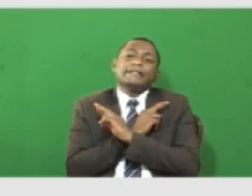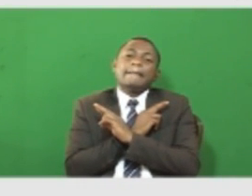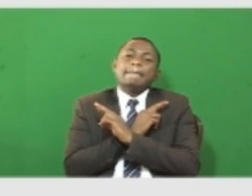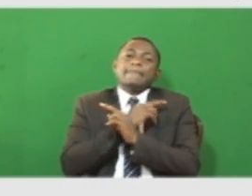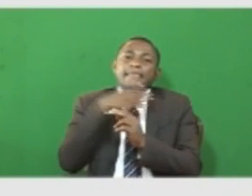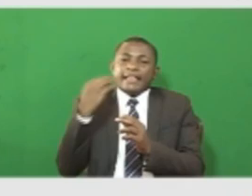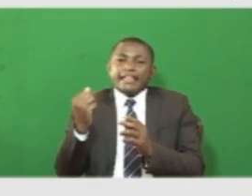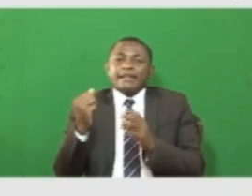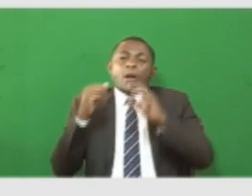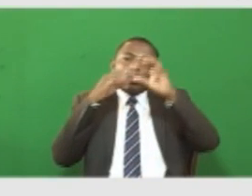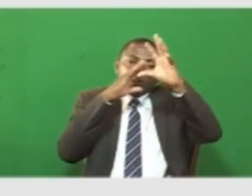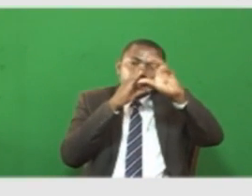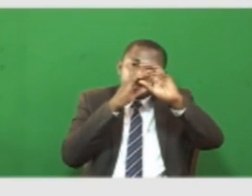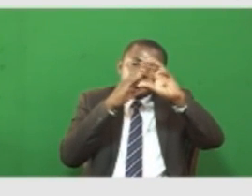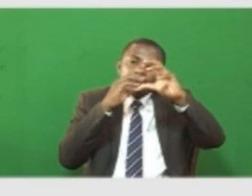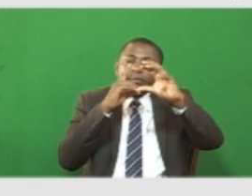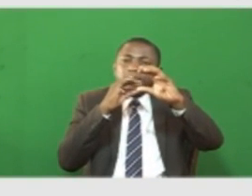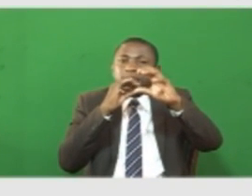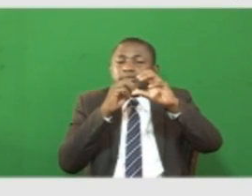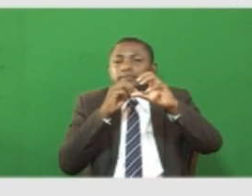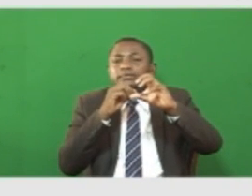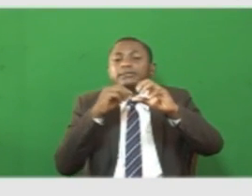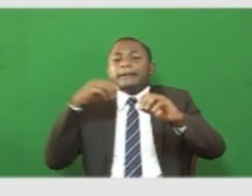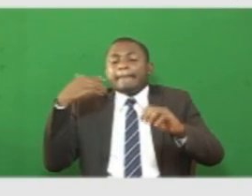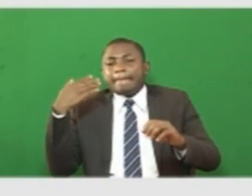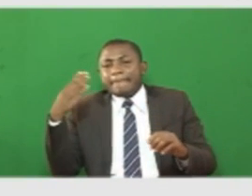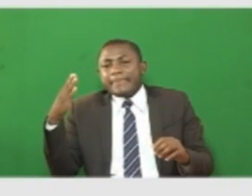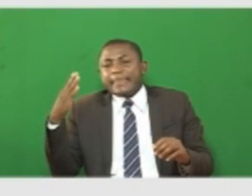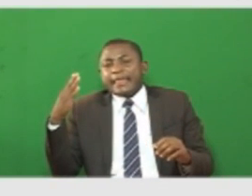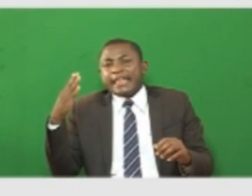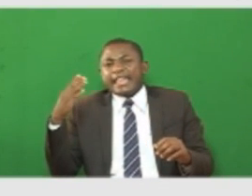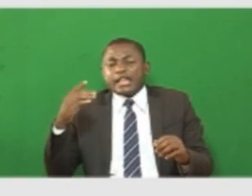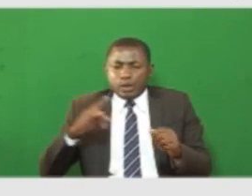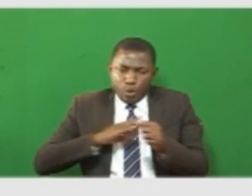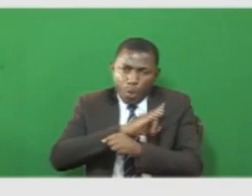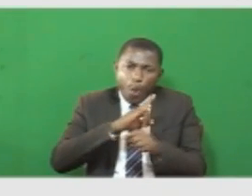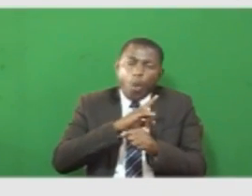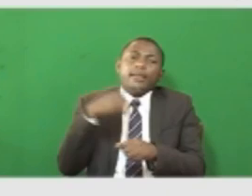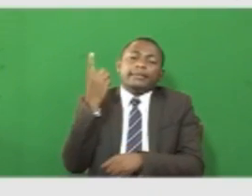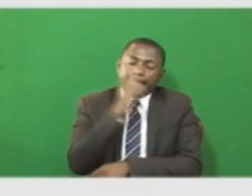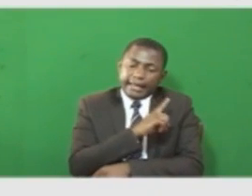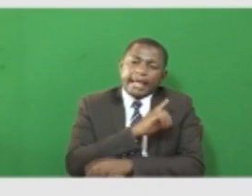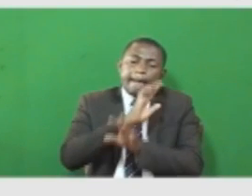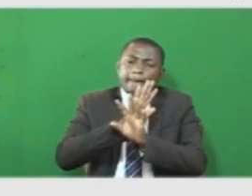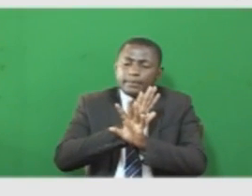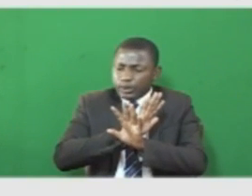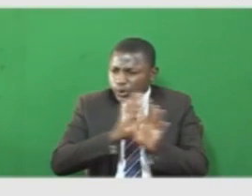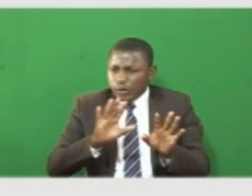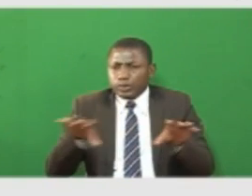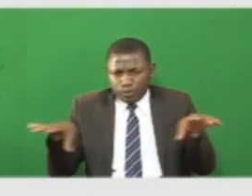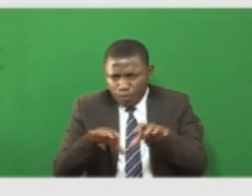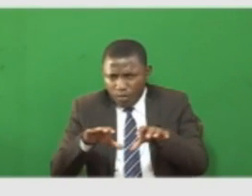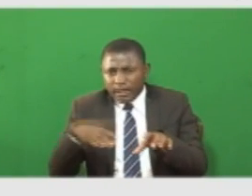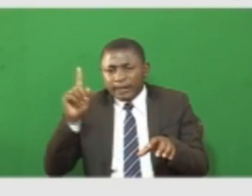kwehwamanda ive sungano tsvene. Right. Musabata naro mabasa ose avaranda. Munofanira kuigira Jehovha